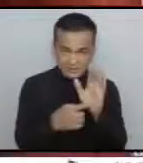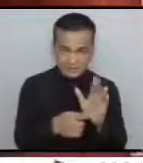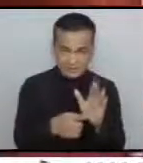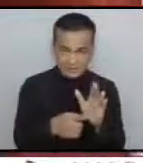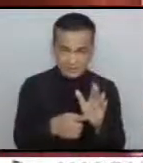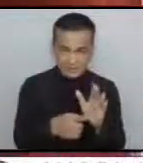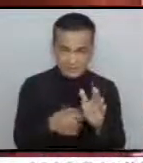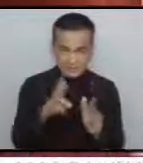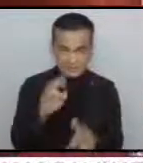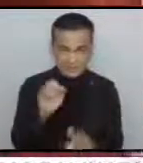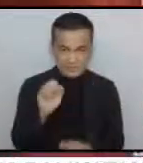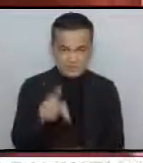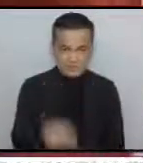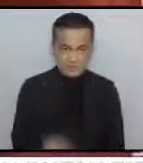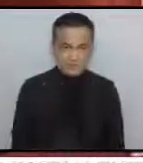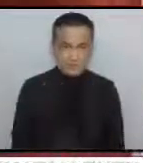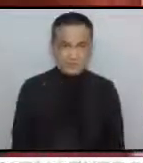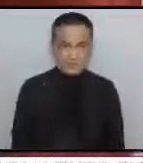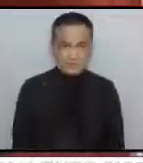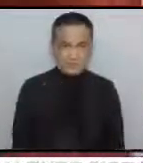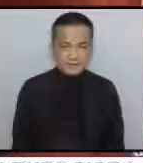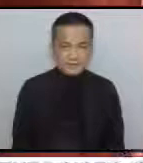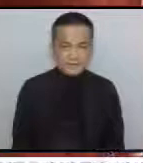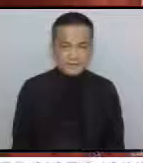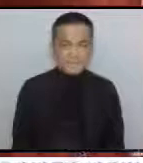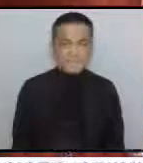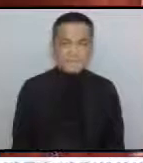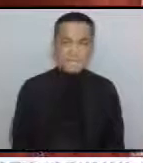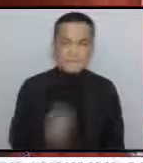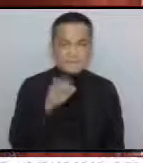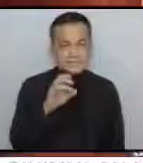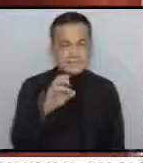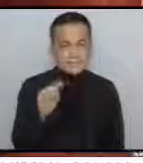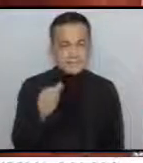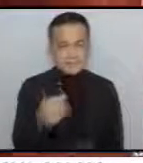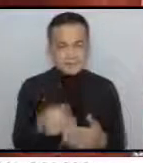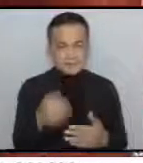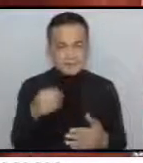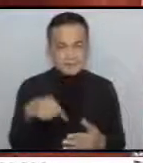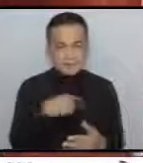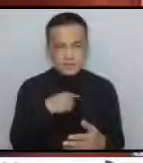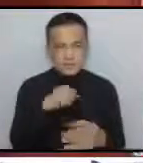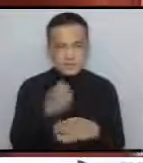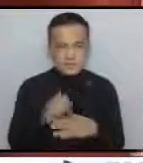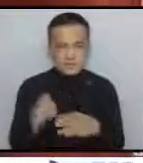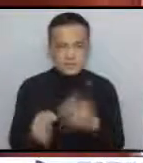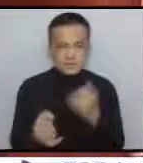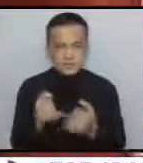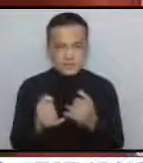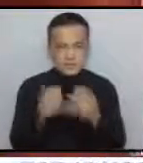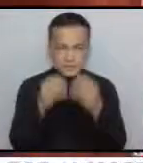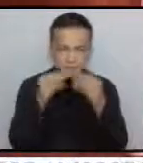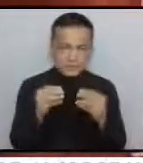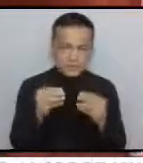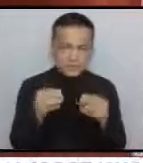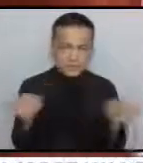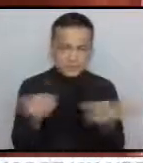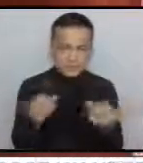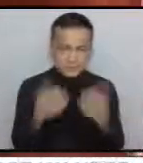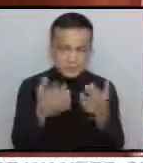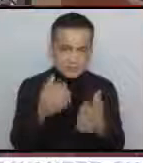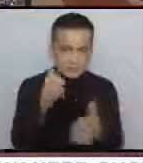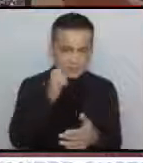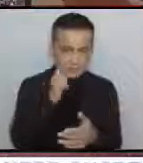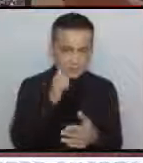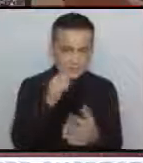ka-RSP. Siguro ano na lang, Miss Isa, before we end, panghuling mensahe sa mga kapwa mo babae, especially